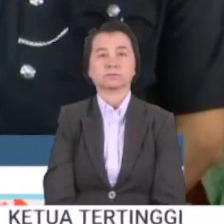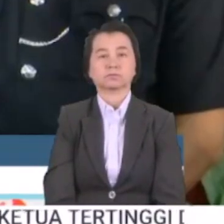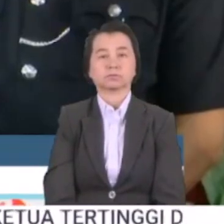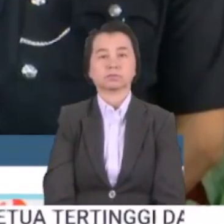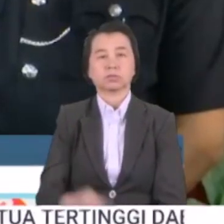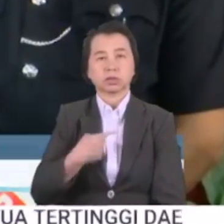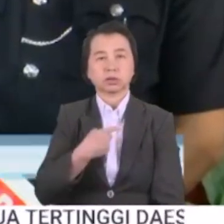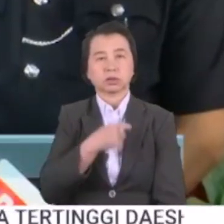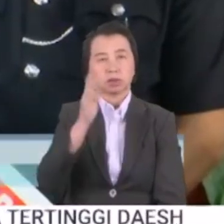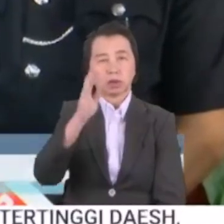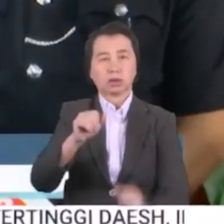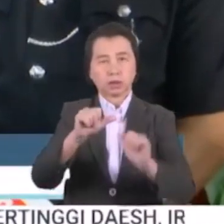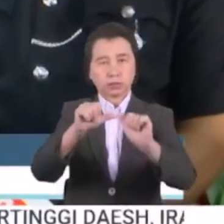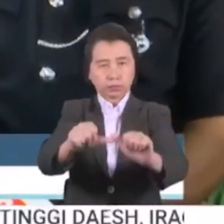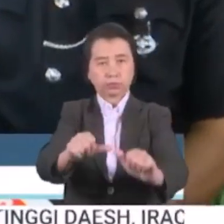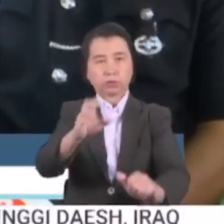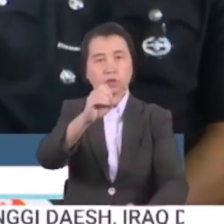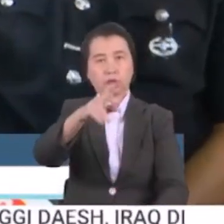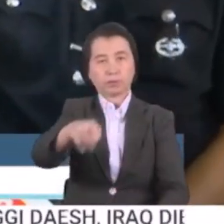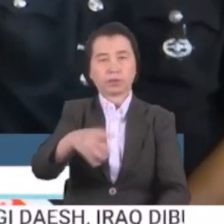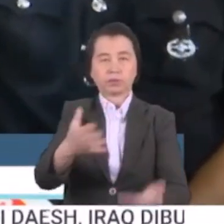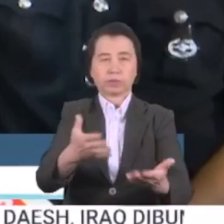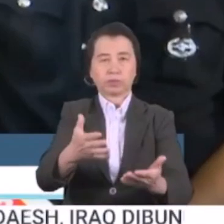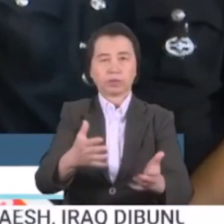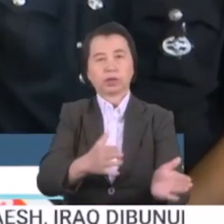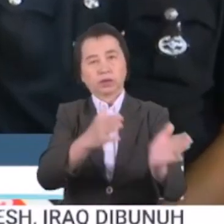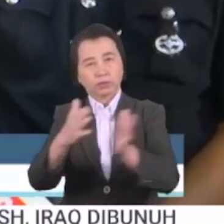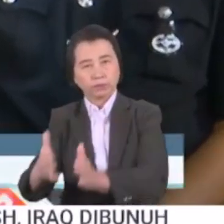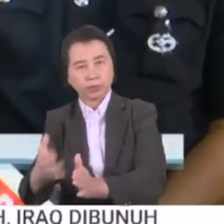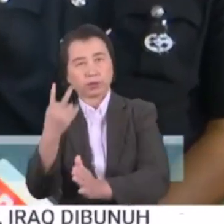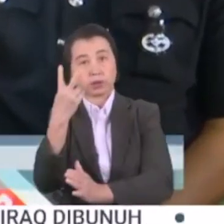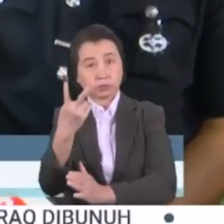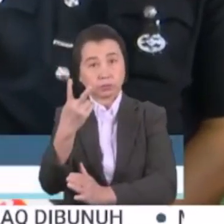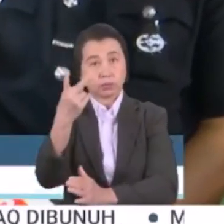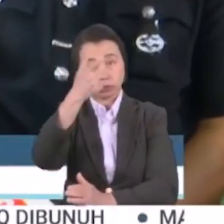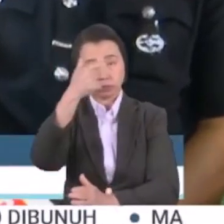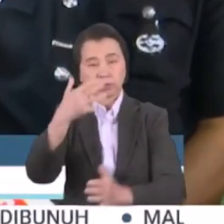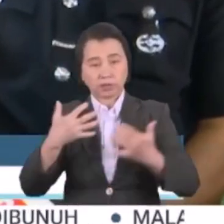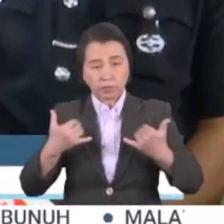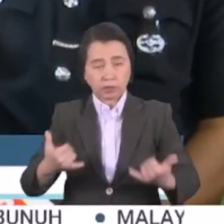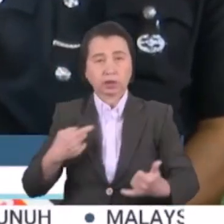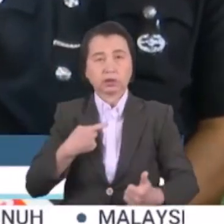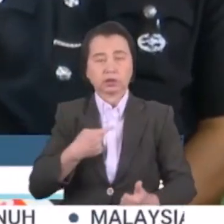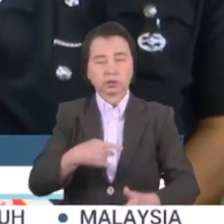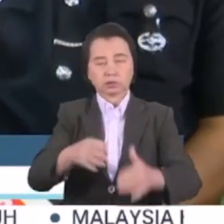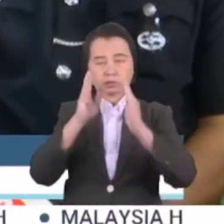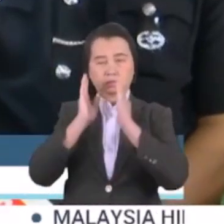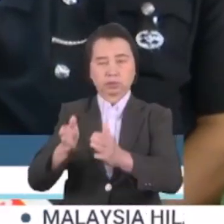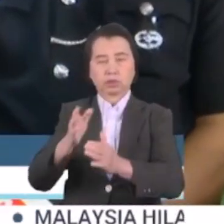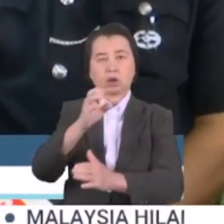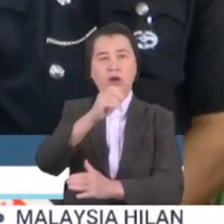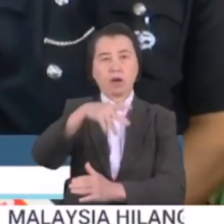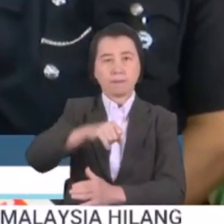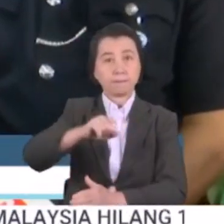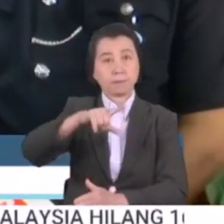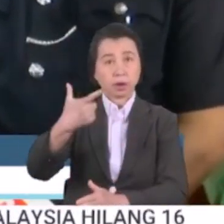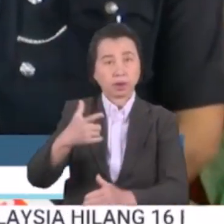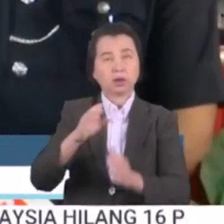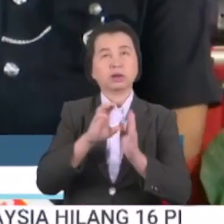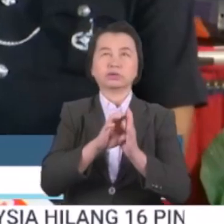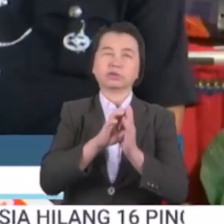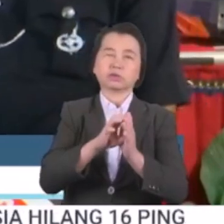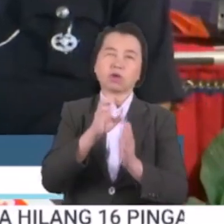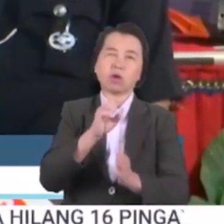Kita akan meneruskan operasi ini untuk mungkin dalam fasa yang kedua, kerana sekarang ini kita menumpukan kepada operasi-operasi lain seperti